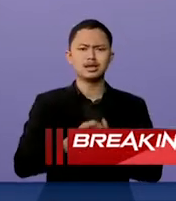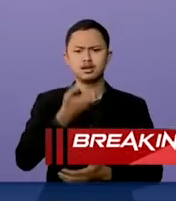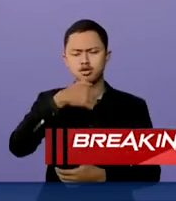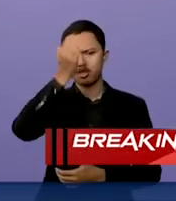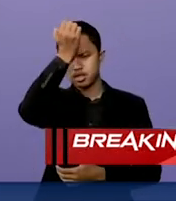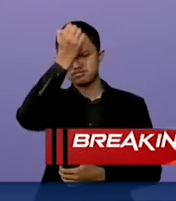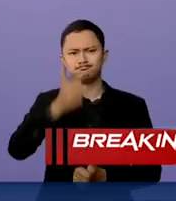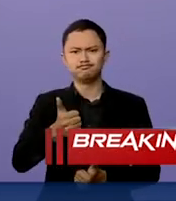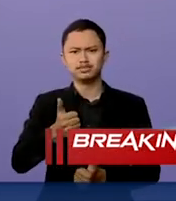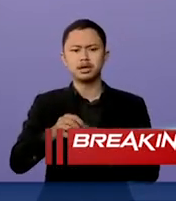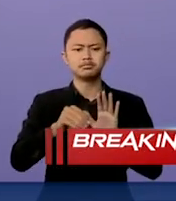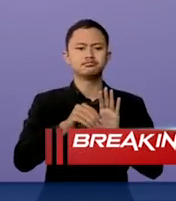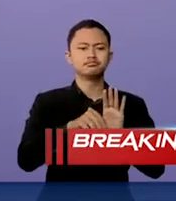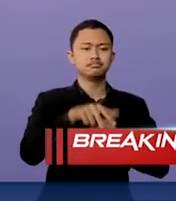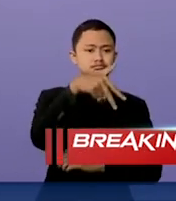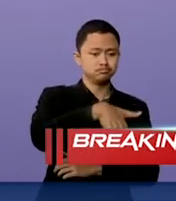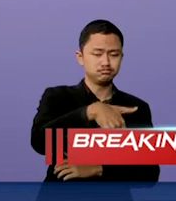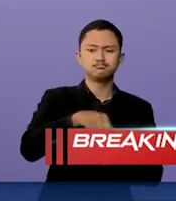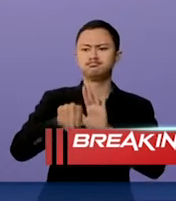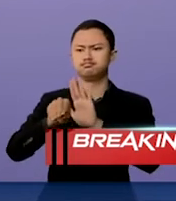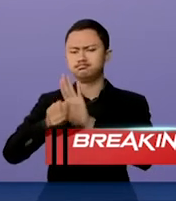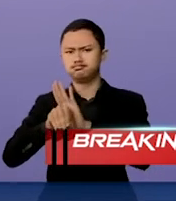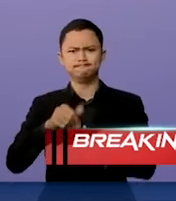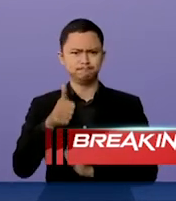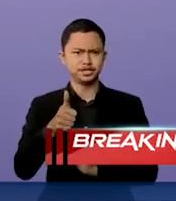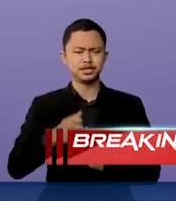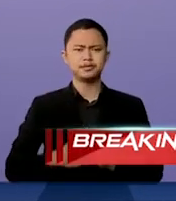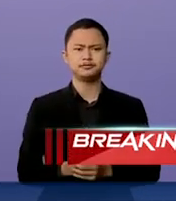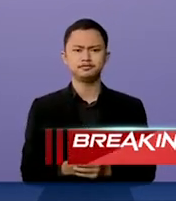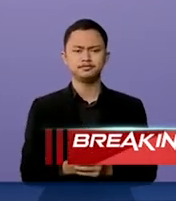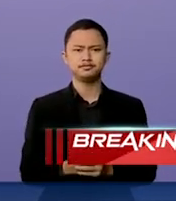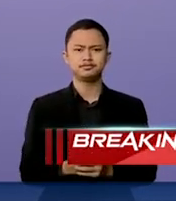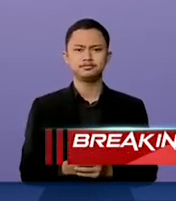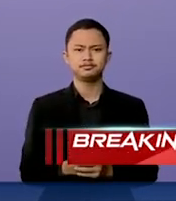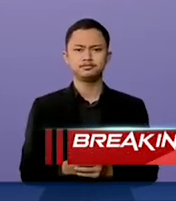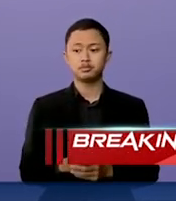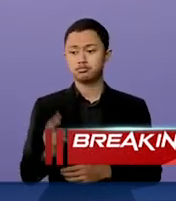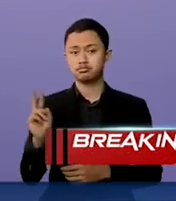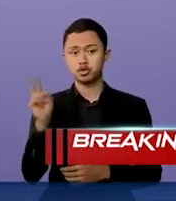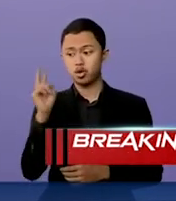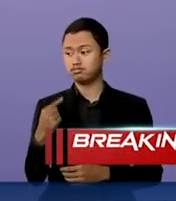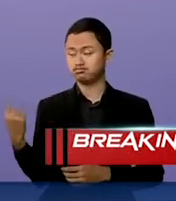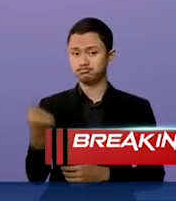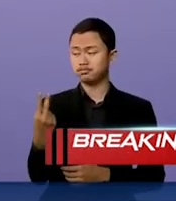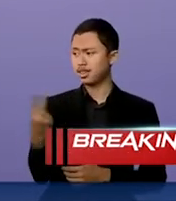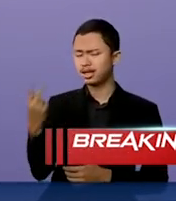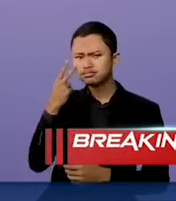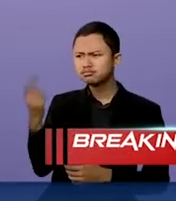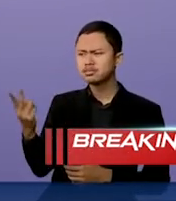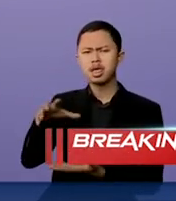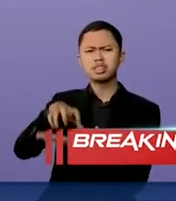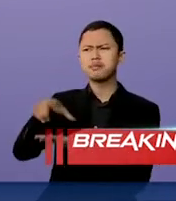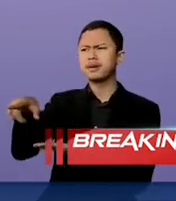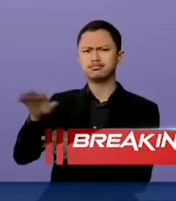Maluku dan papua pun memberikan contoh mereka bisa Hai sebagian saudara kita bisa melindungi diri mereka dan wilayah mereka